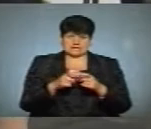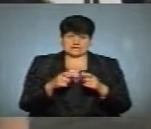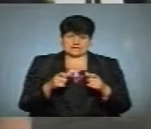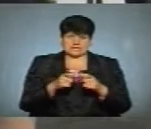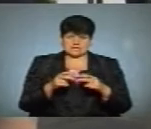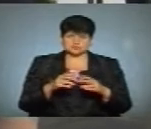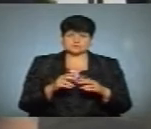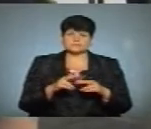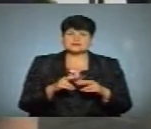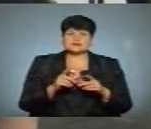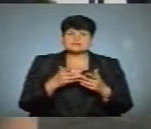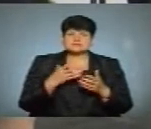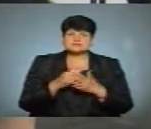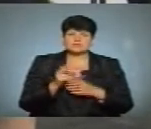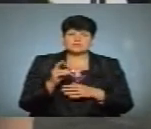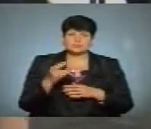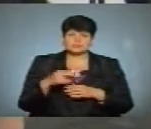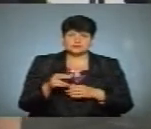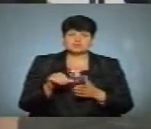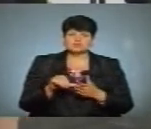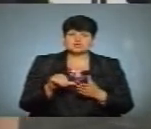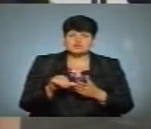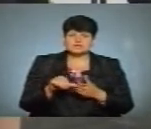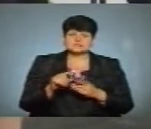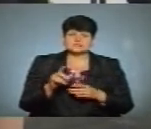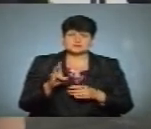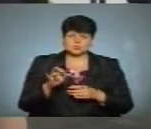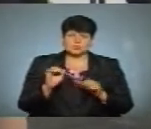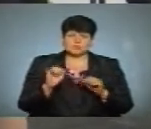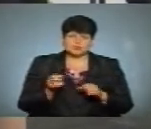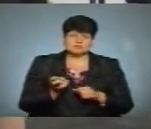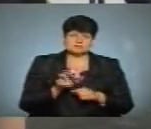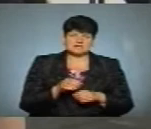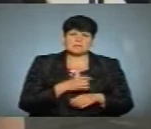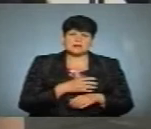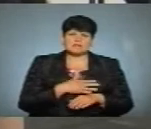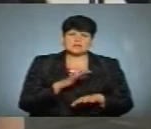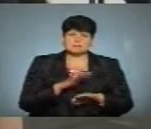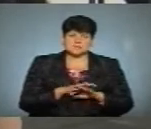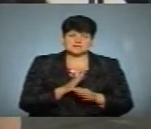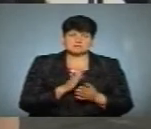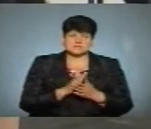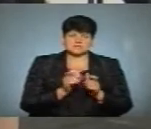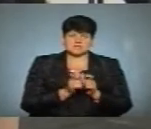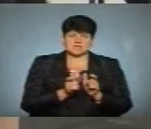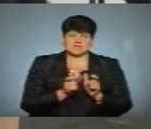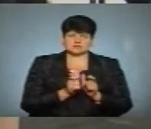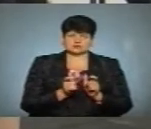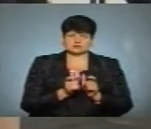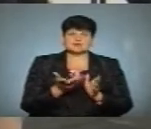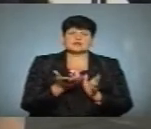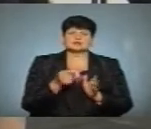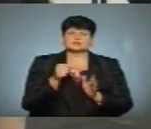і своїм унікальним кодом. Учасник ЗНО може прийти до Приватбанку і мати карточку, на яку